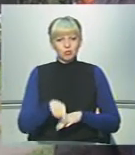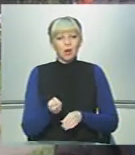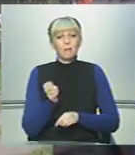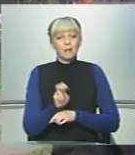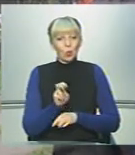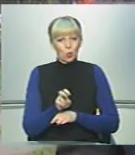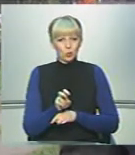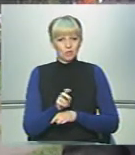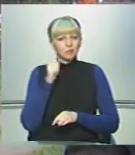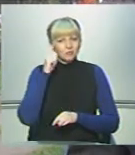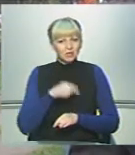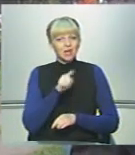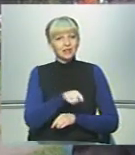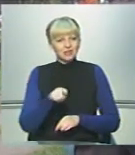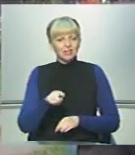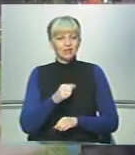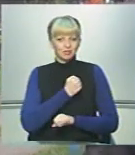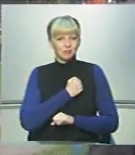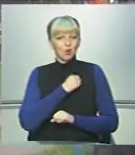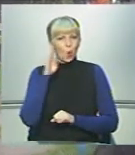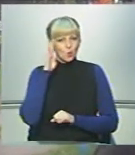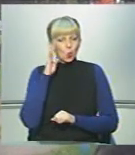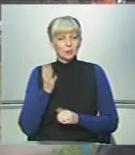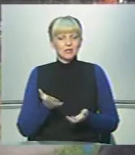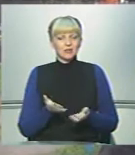приходити, знаючи тих хлопців,